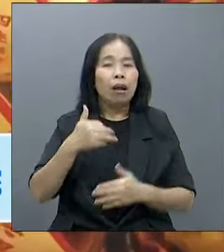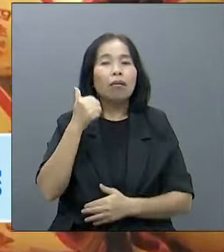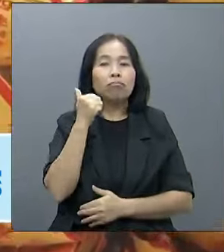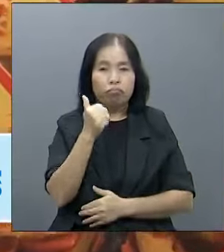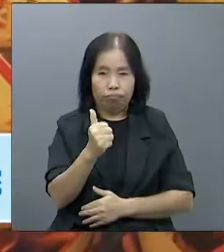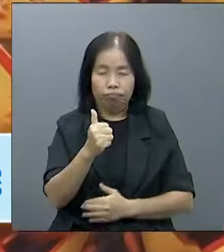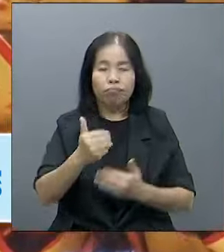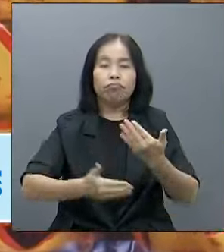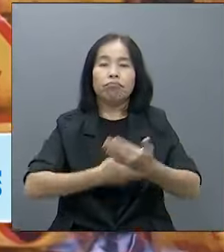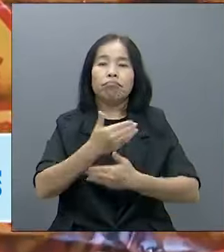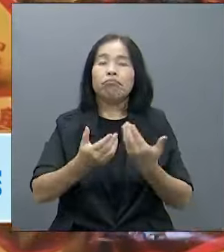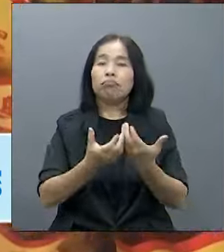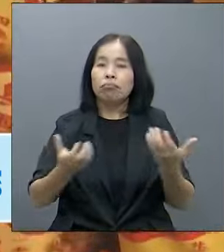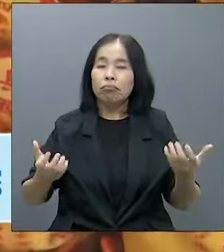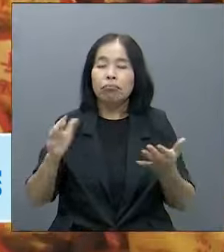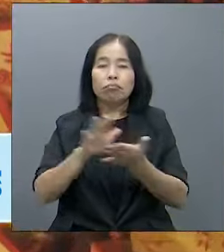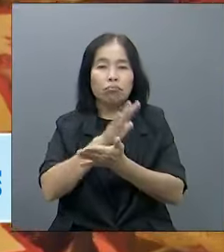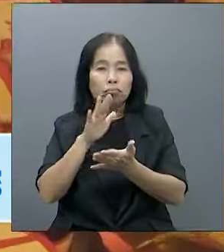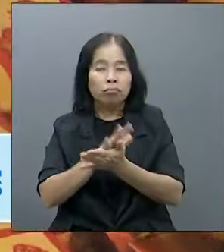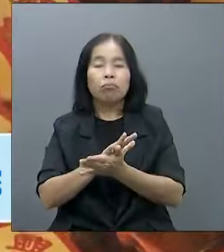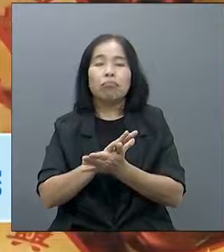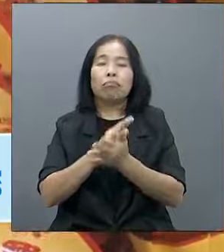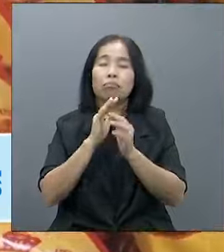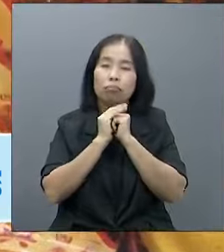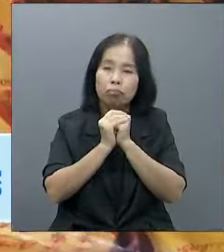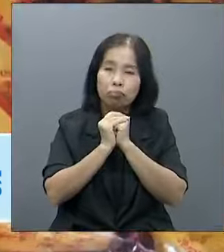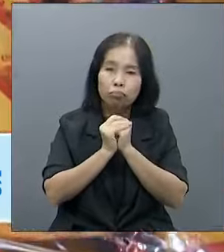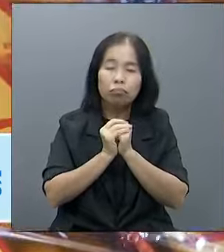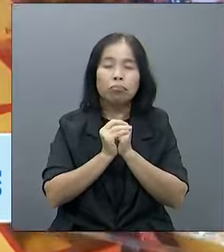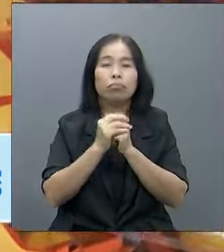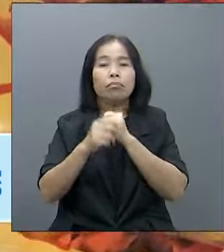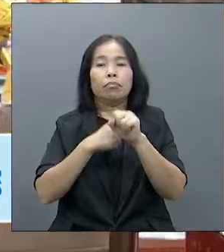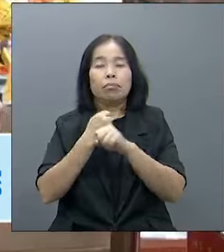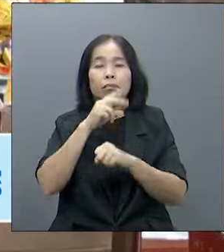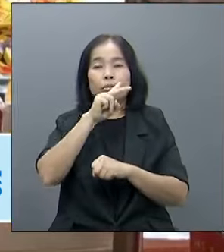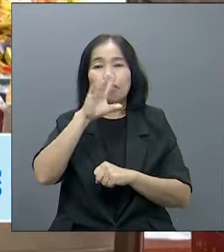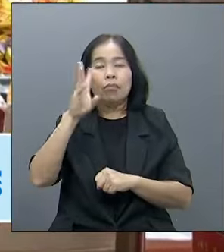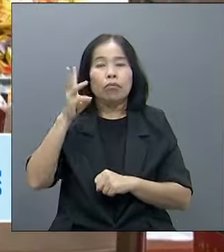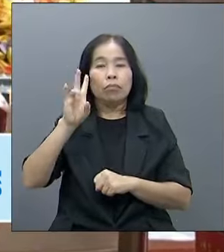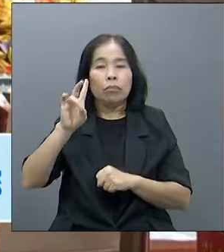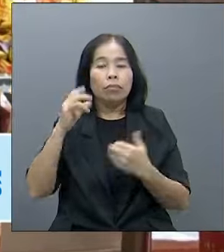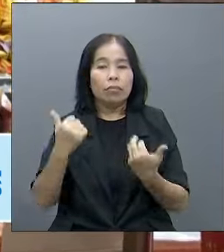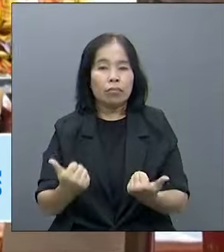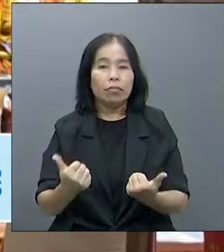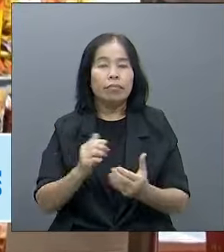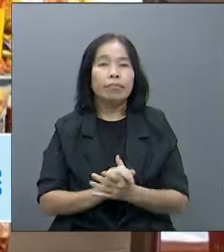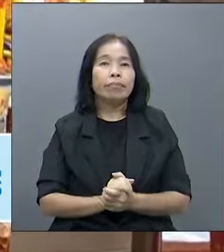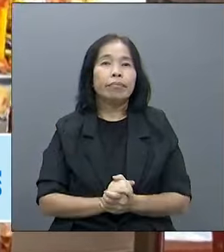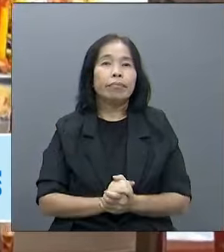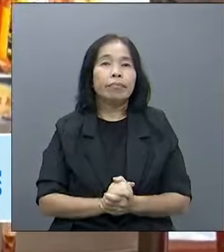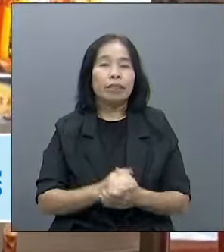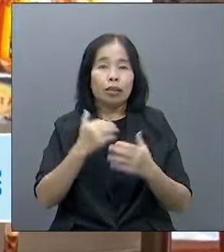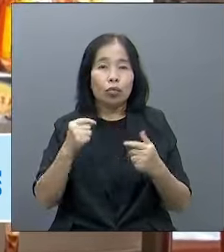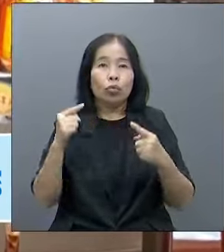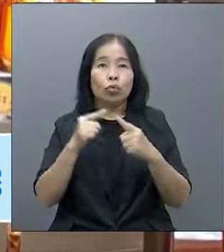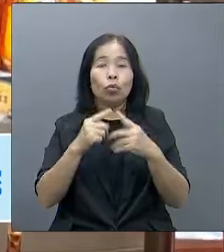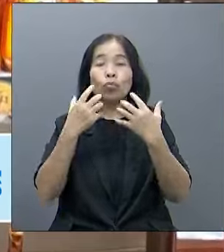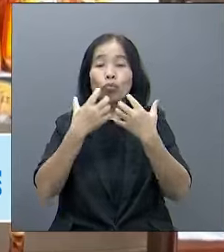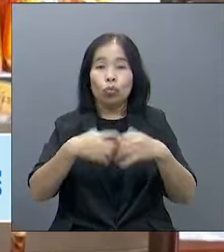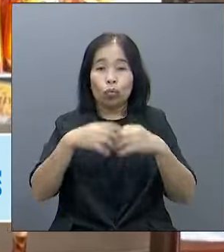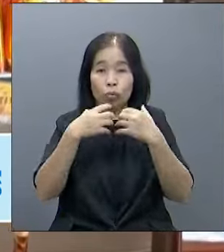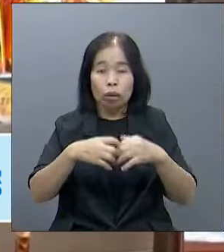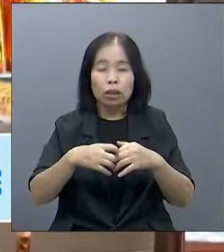การขายอุปกรณ์เครื่องประดับเครื่องไหว้ในช่วงเทศกาลตรุษจีน2567นี้ครับ นี่ก็ถือว่าในช่วงตรุษจีนเนี่ยมันก็จะ